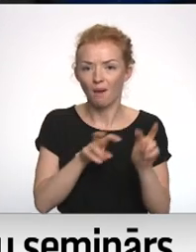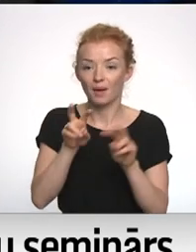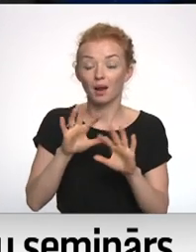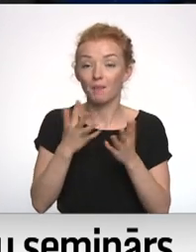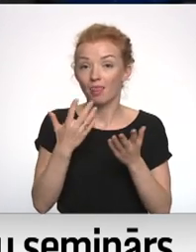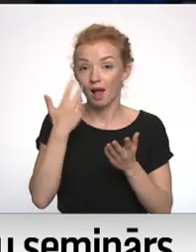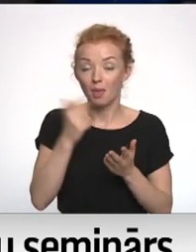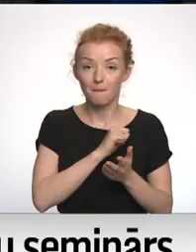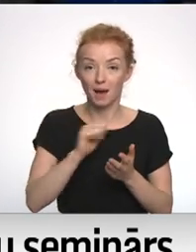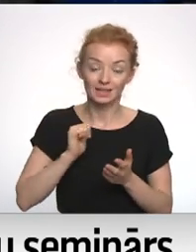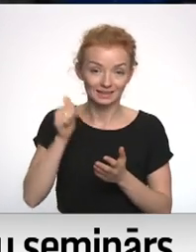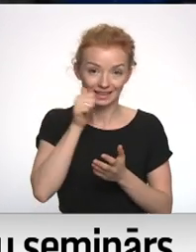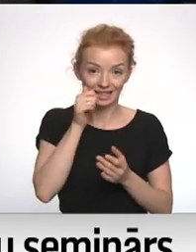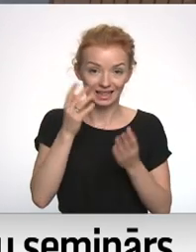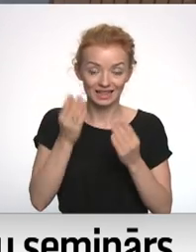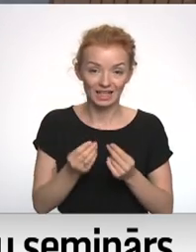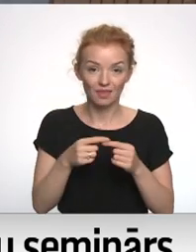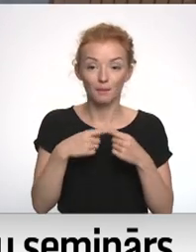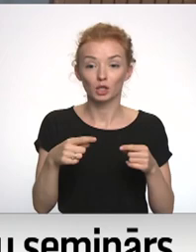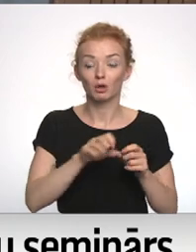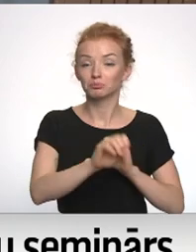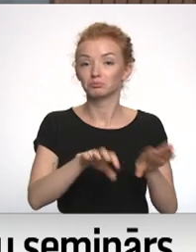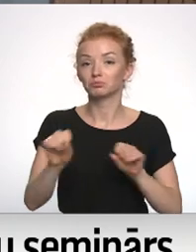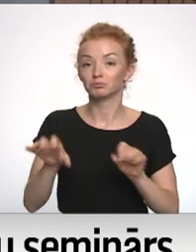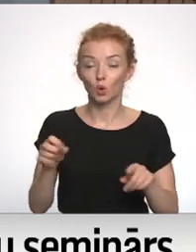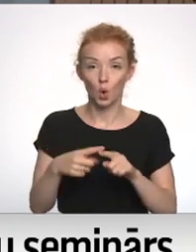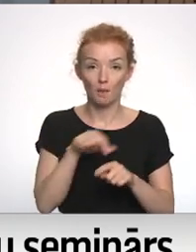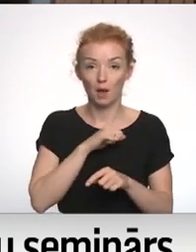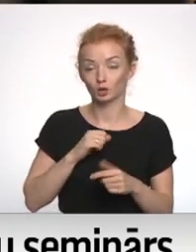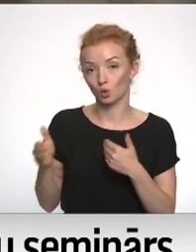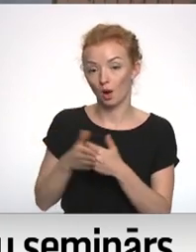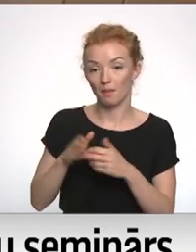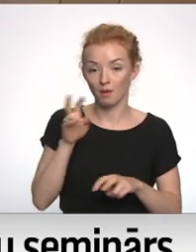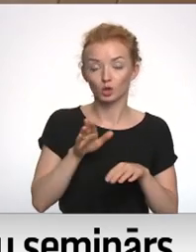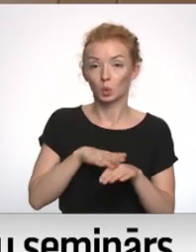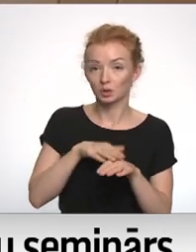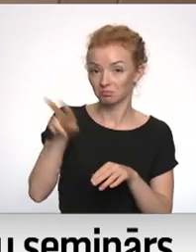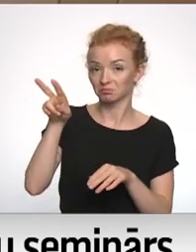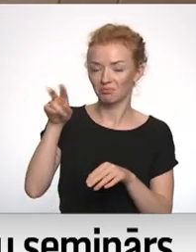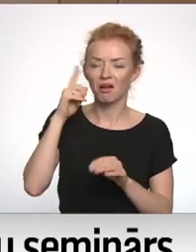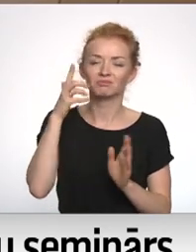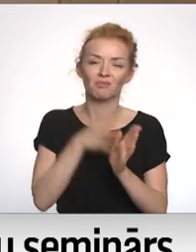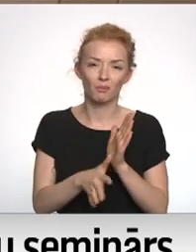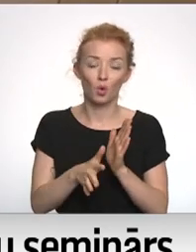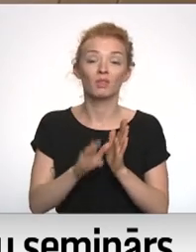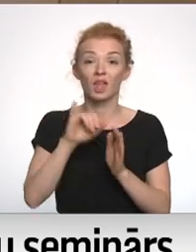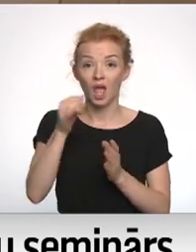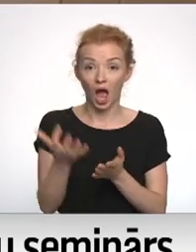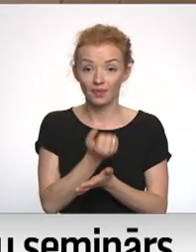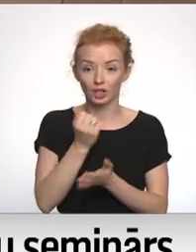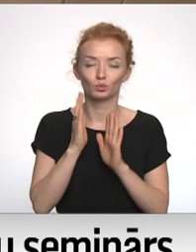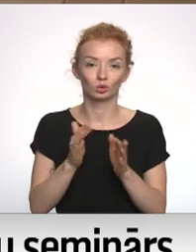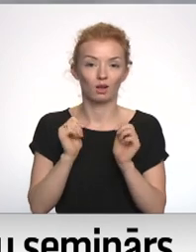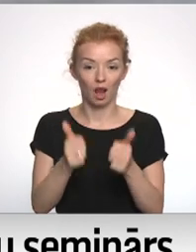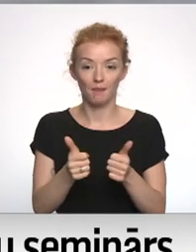kad pats ikdienā esi priekšmetus izlicis un pats ar viņu meklē, suns uz tevi paskatās un saprot, ja atradīs, būs